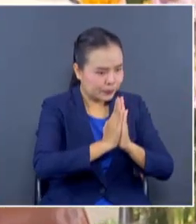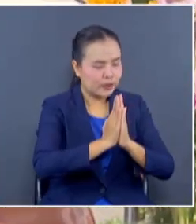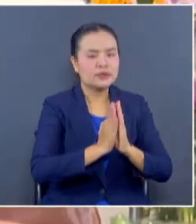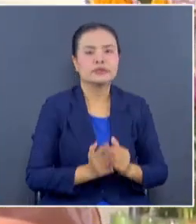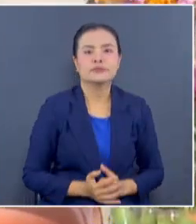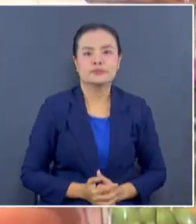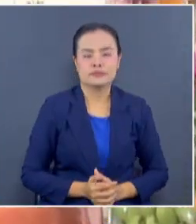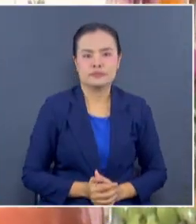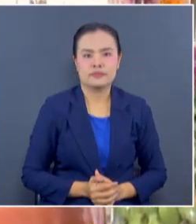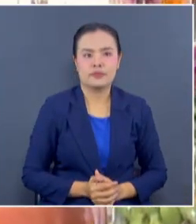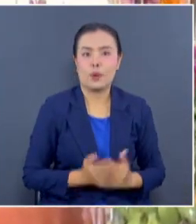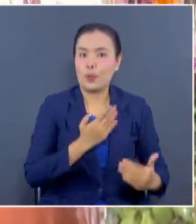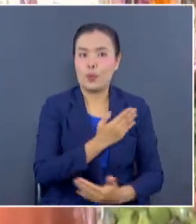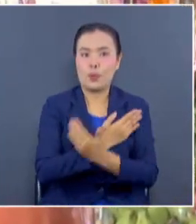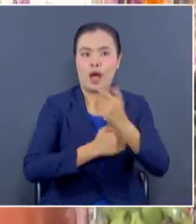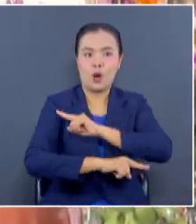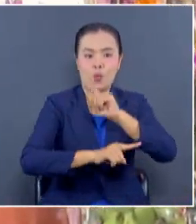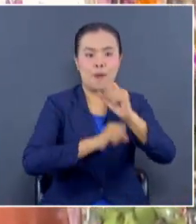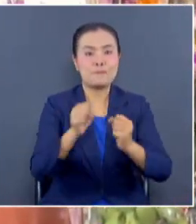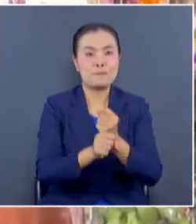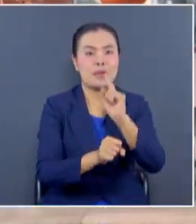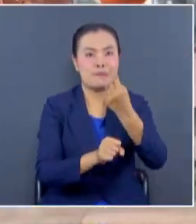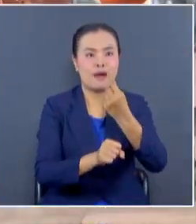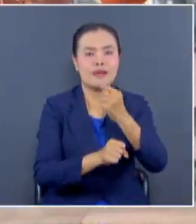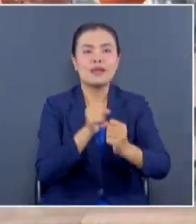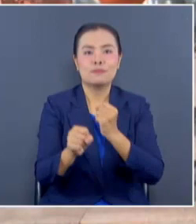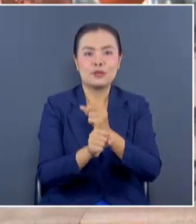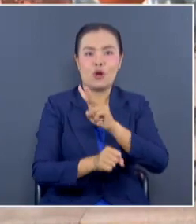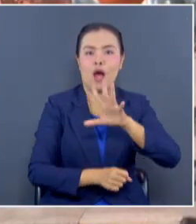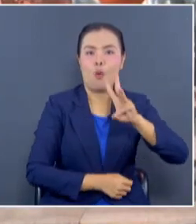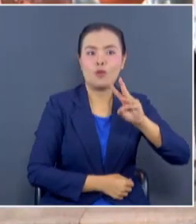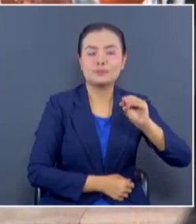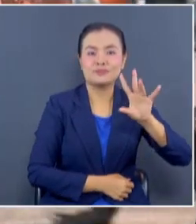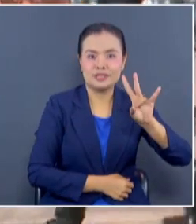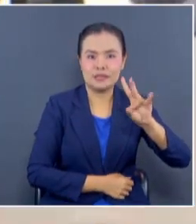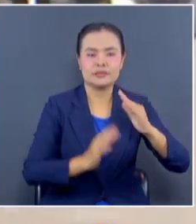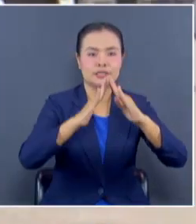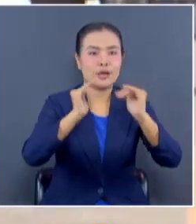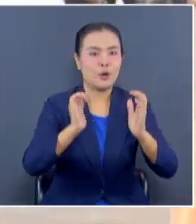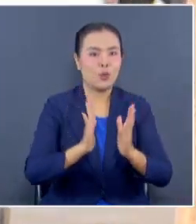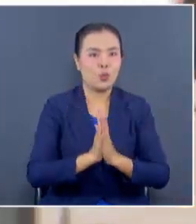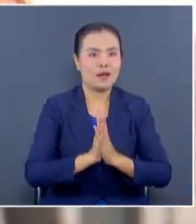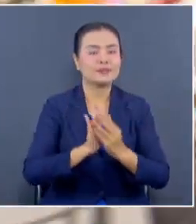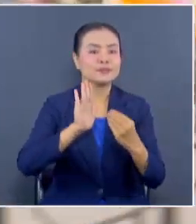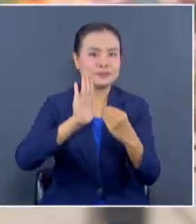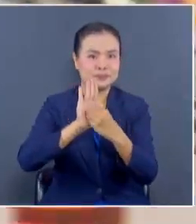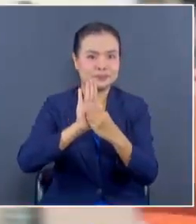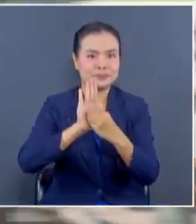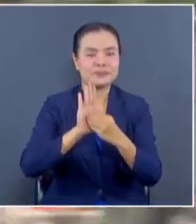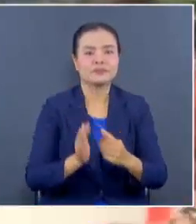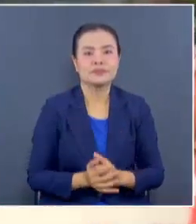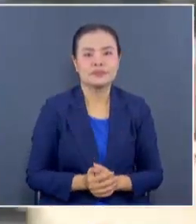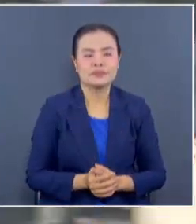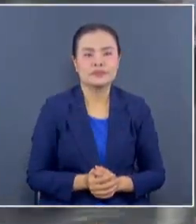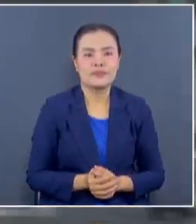รินายกเนื่องในโอกาสวันขึ้นปีใหม่2567ณวัดราชบพิตรสถิตมหาสีมารามนายกเ